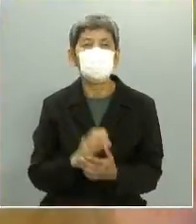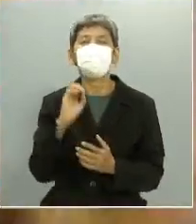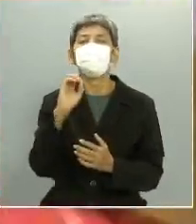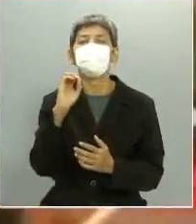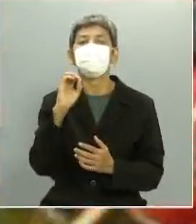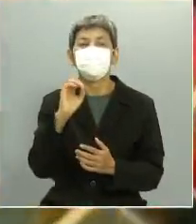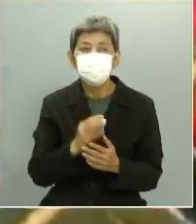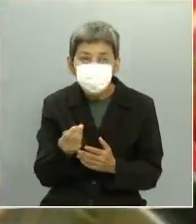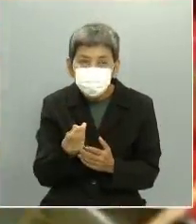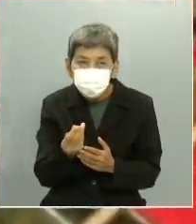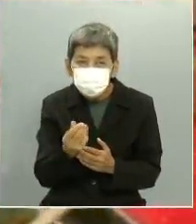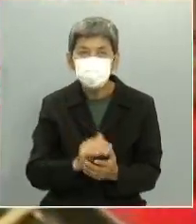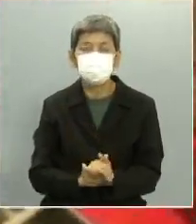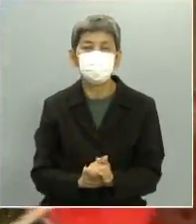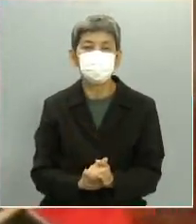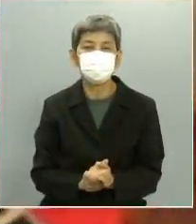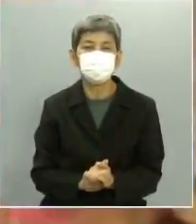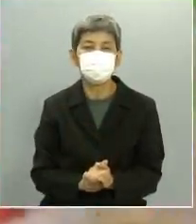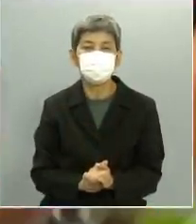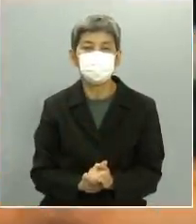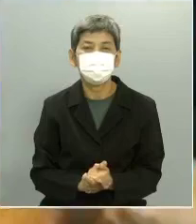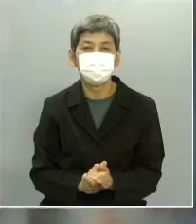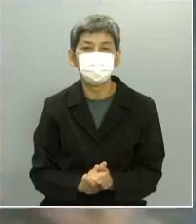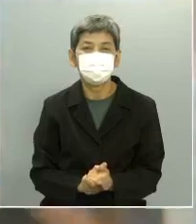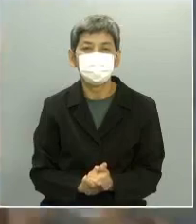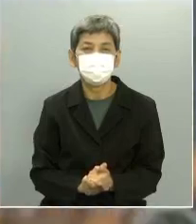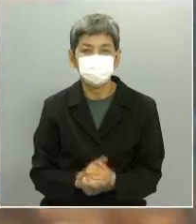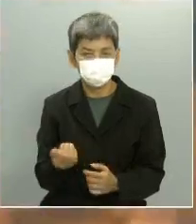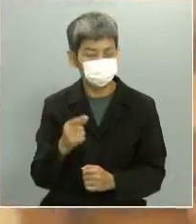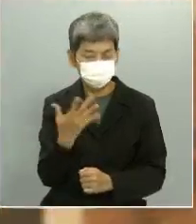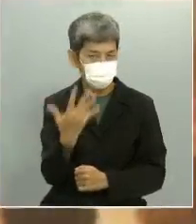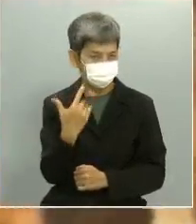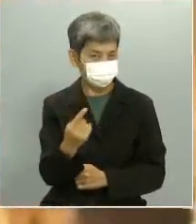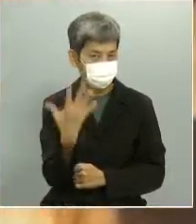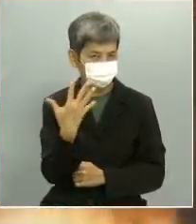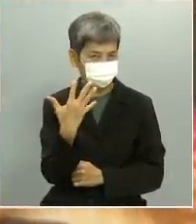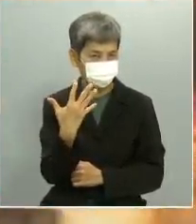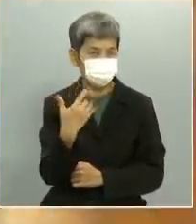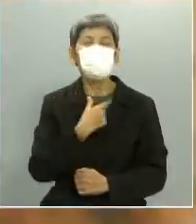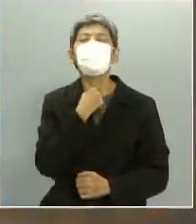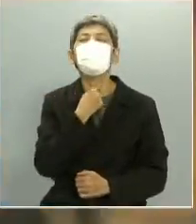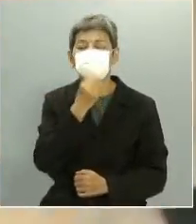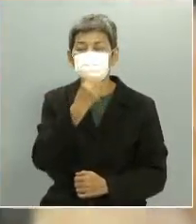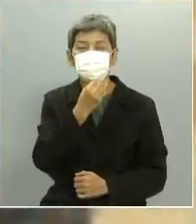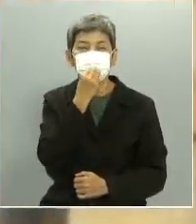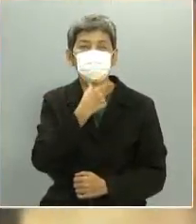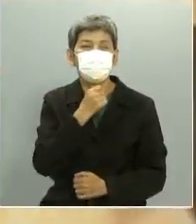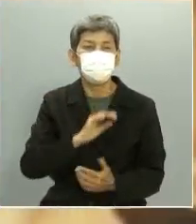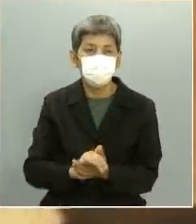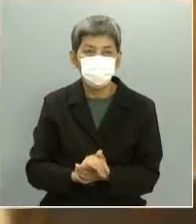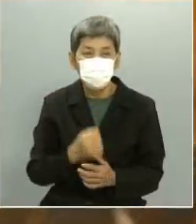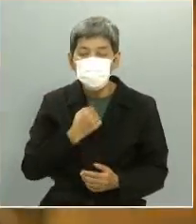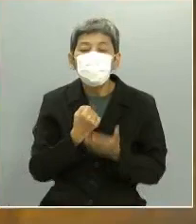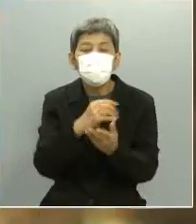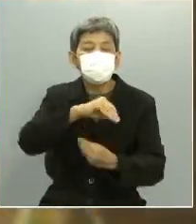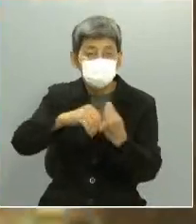นี่เนื้ออะไรนี ่ย่างกุ้งจ้ าจ้าเอาห้ามาเลยกันหรือข้าวยังไม่ได้กินข้าวนี่ก็คือการกระตุ้นเศรษฐกิจนะ